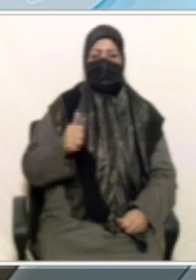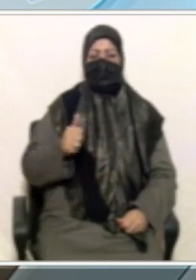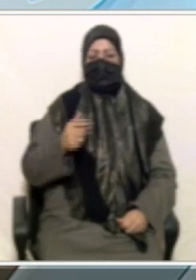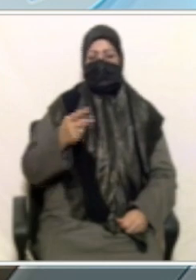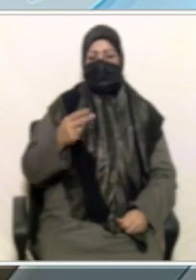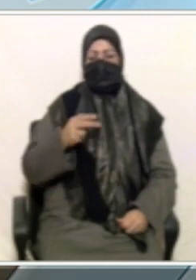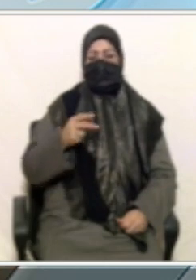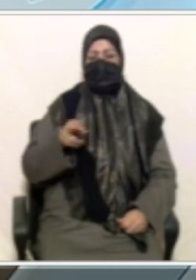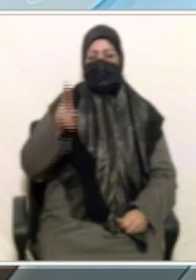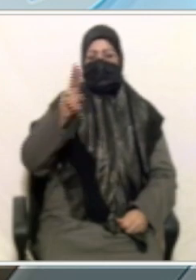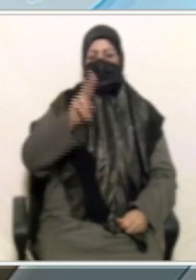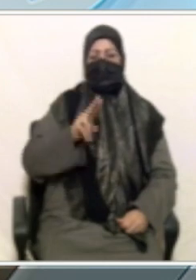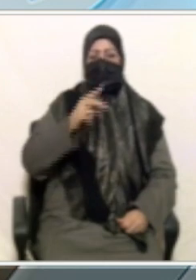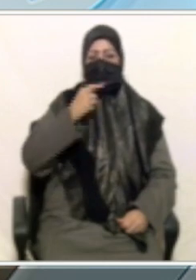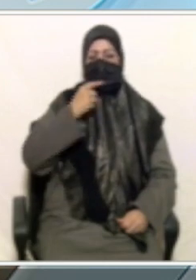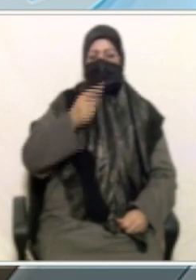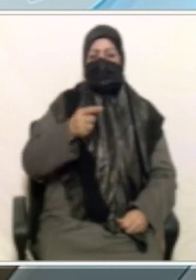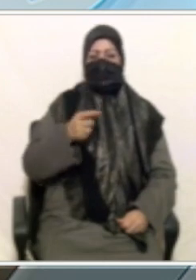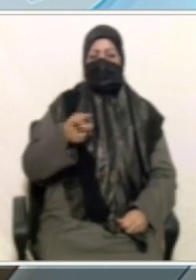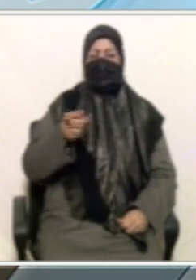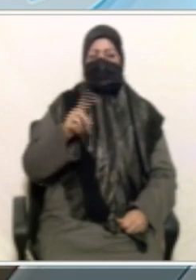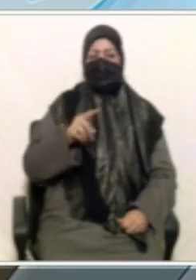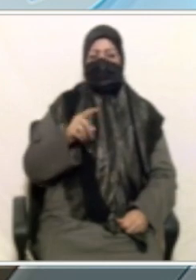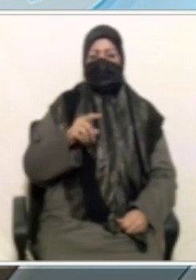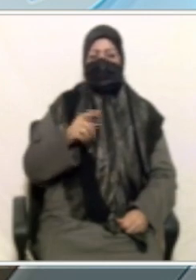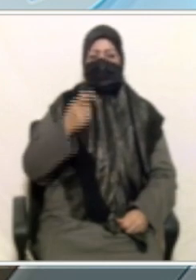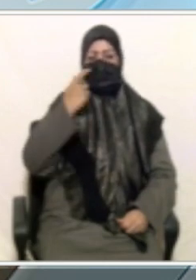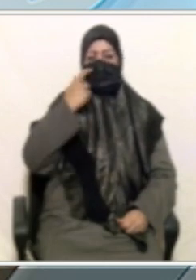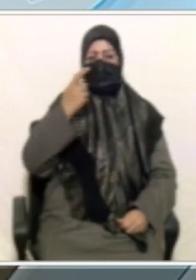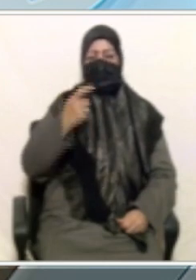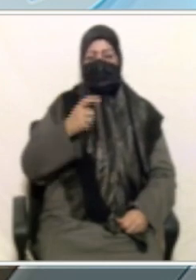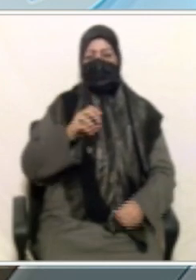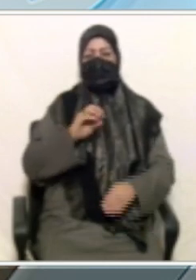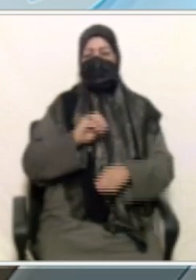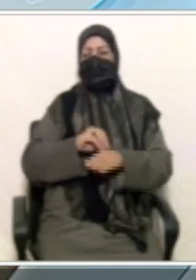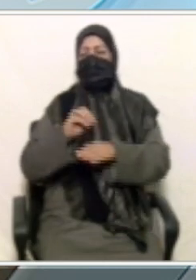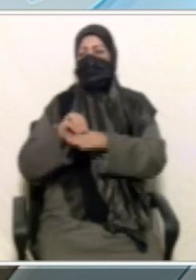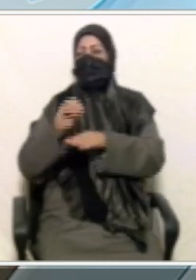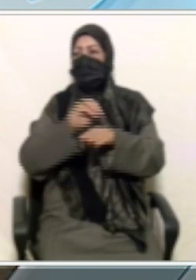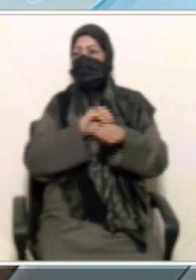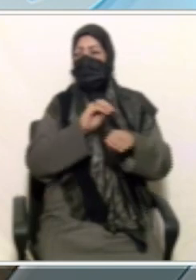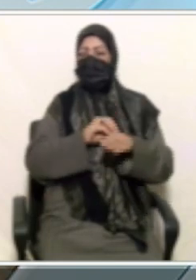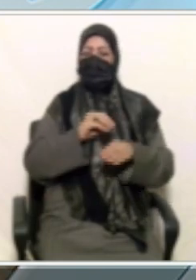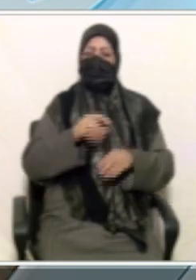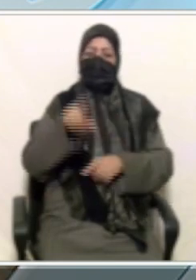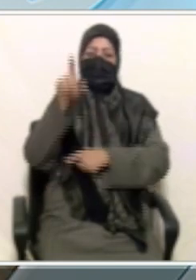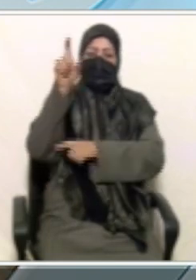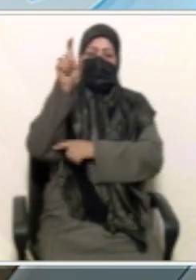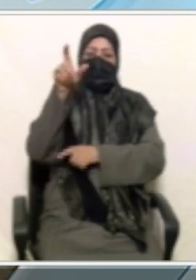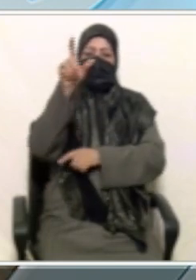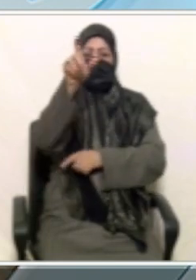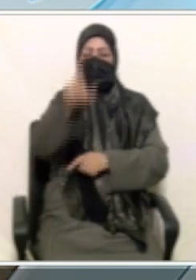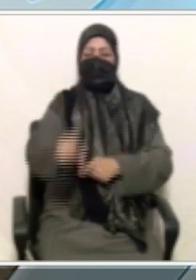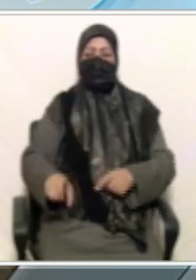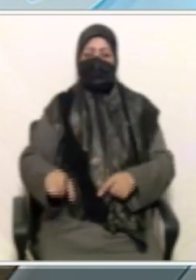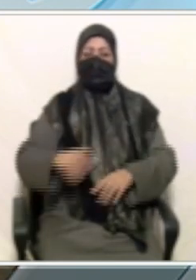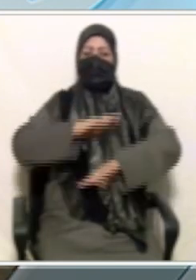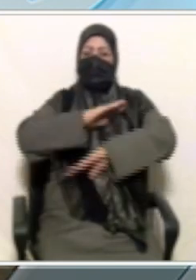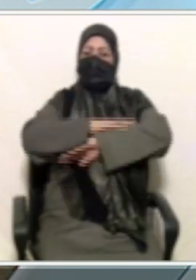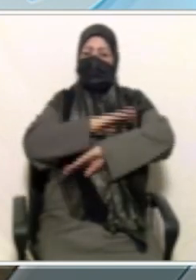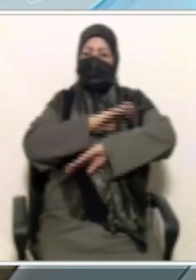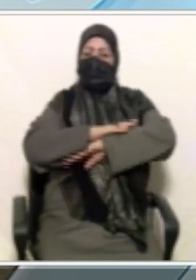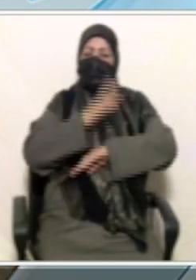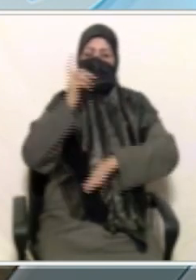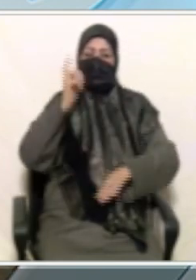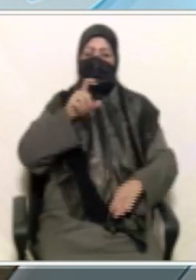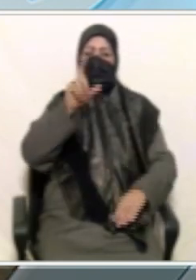هو تنبيه، يعني يقول هناك بعض الأئمة لا يلتزمون بآداب الإمامة وأحكامها، يعني قال بعضهم